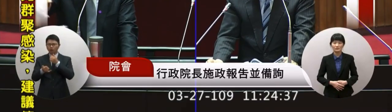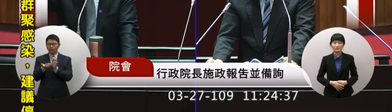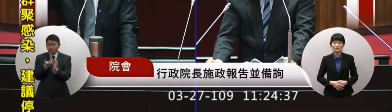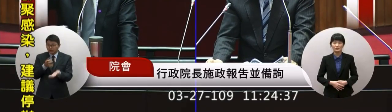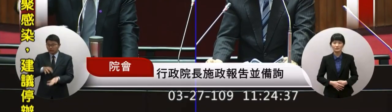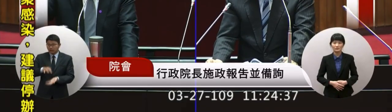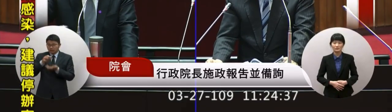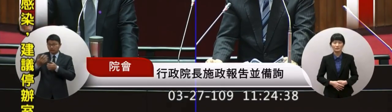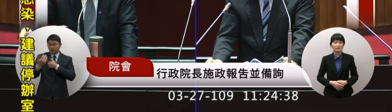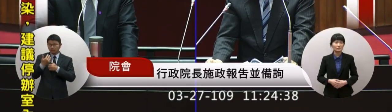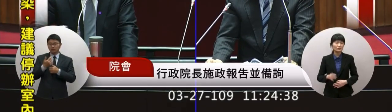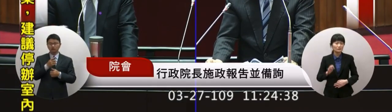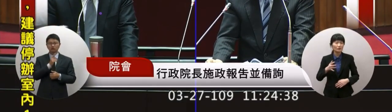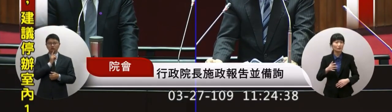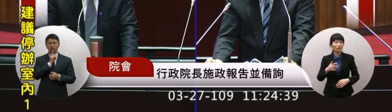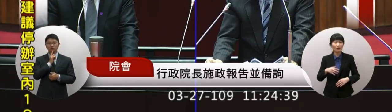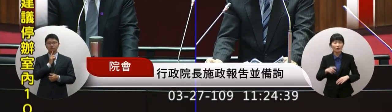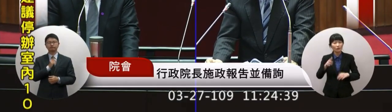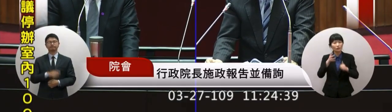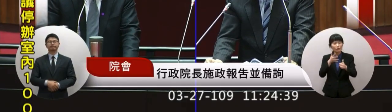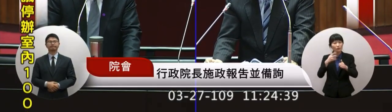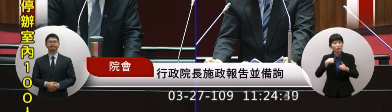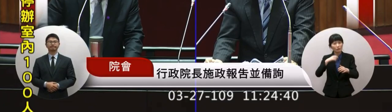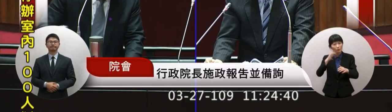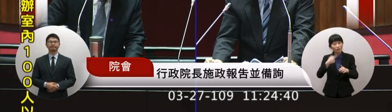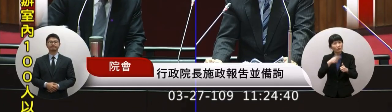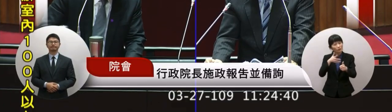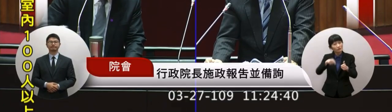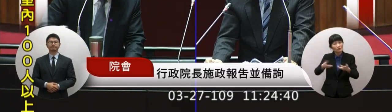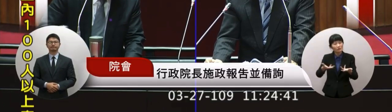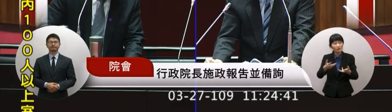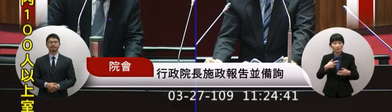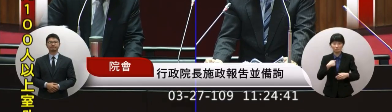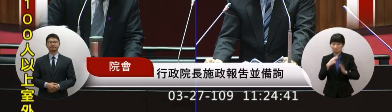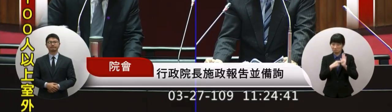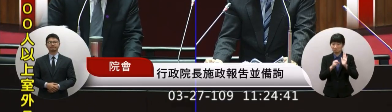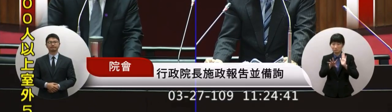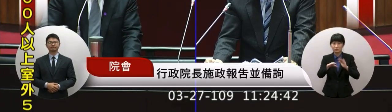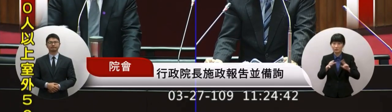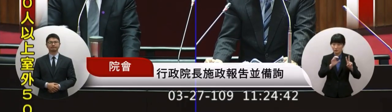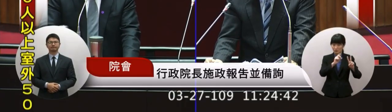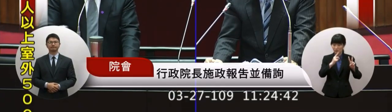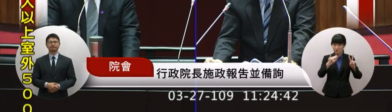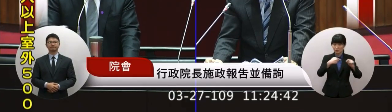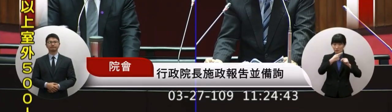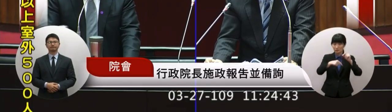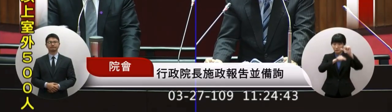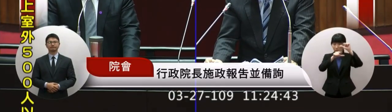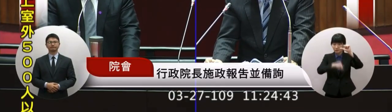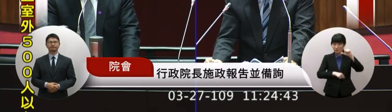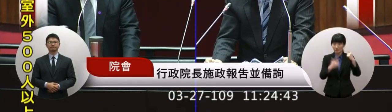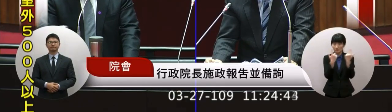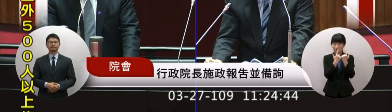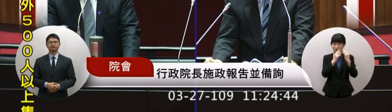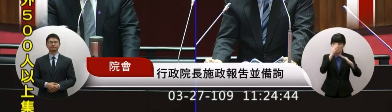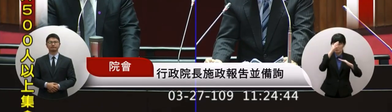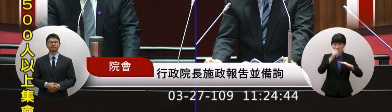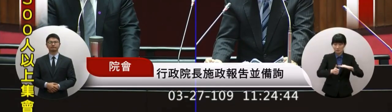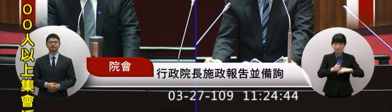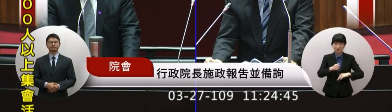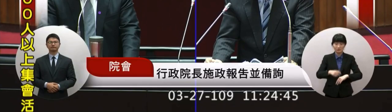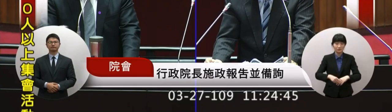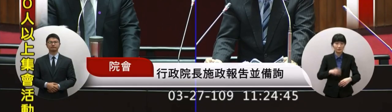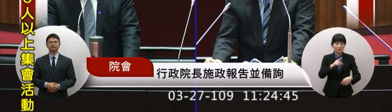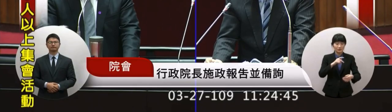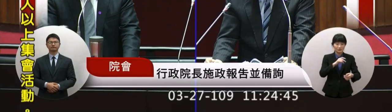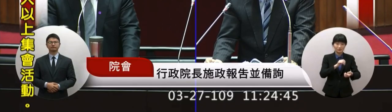说指教， 为什么我提这些呢？院长，因为哈，这个2019年5月，台北市长柯文哲沉痛批民